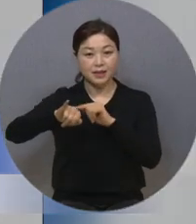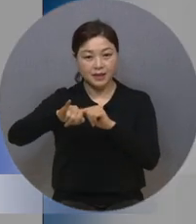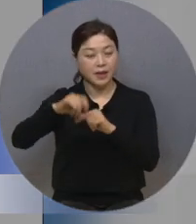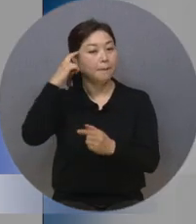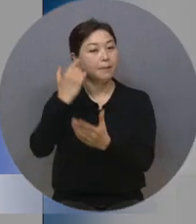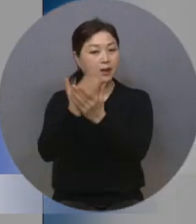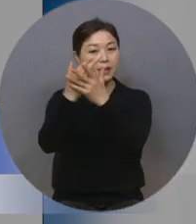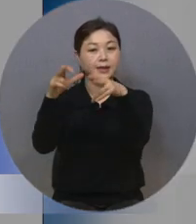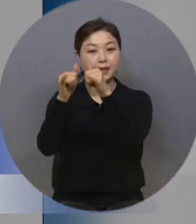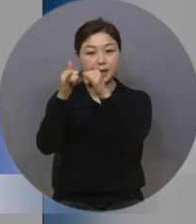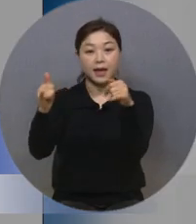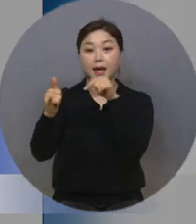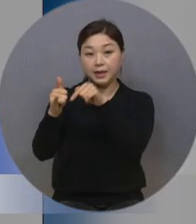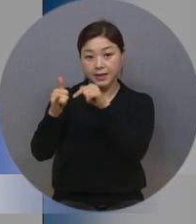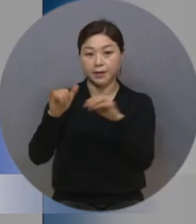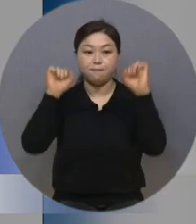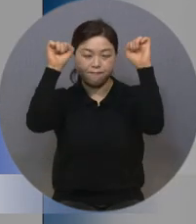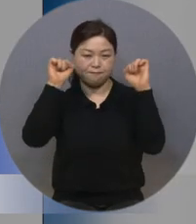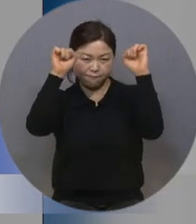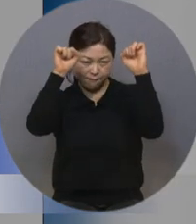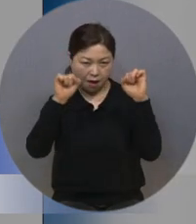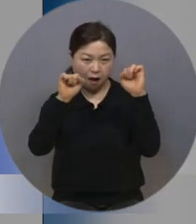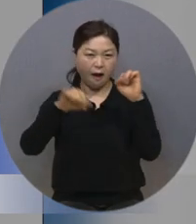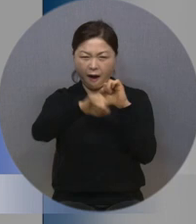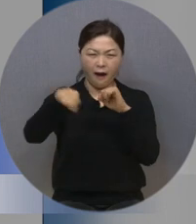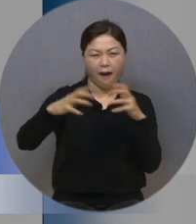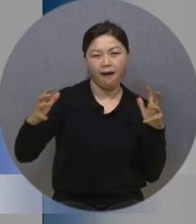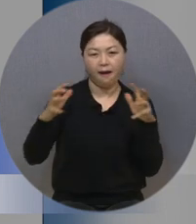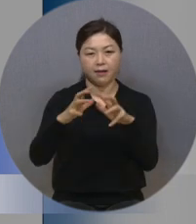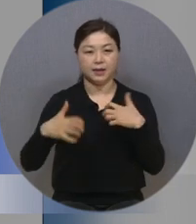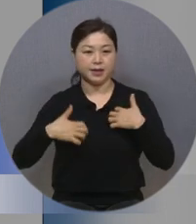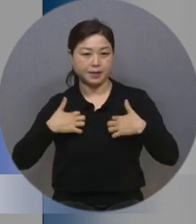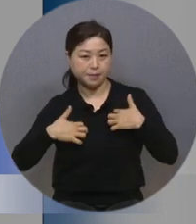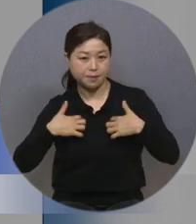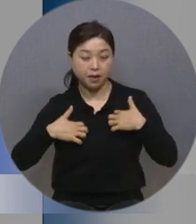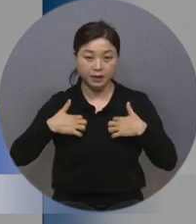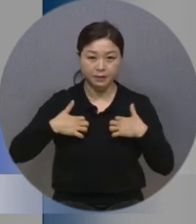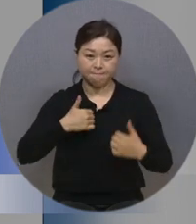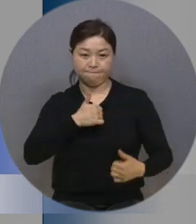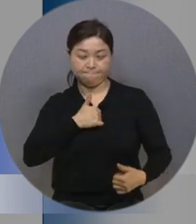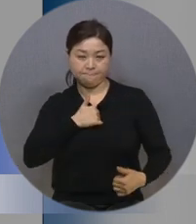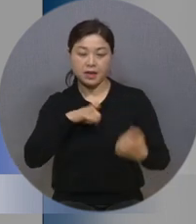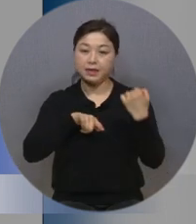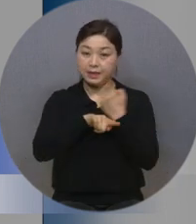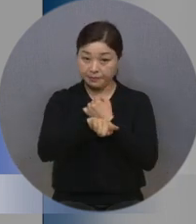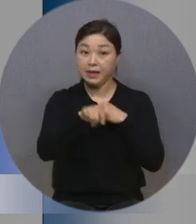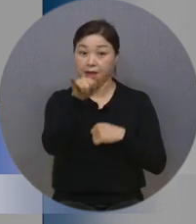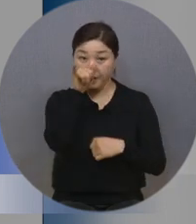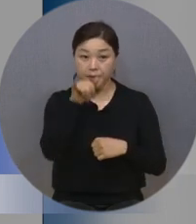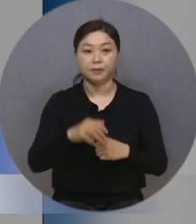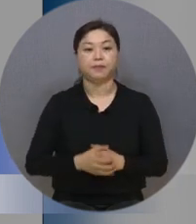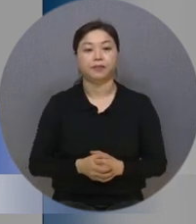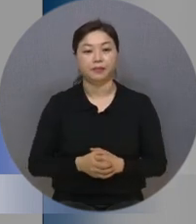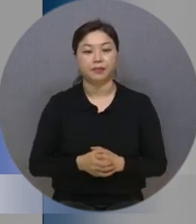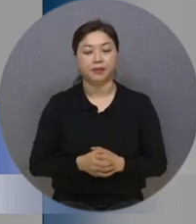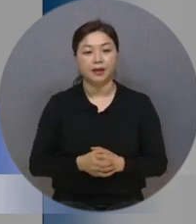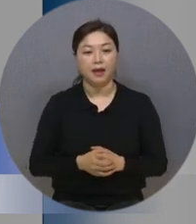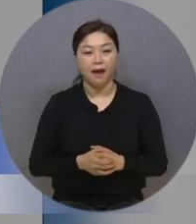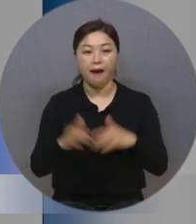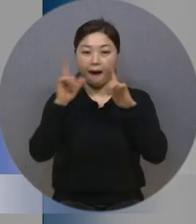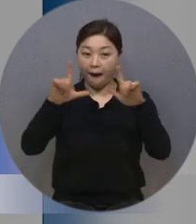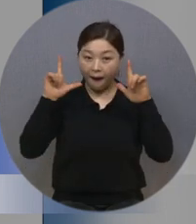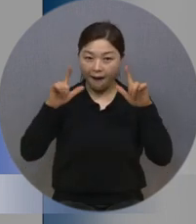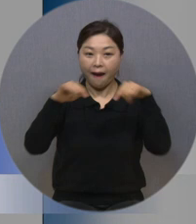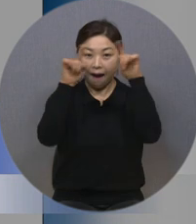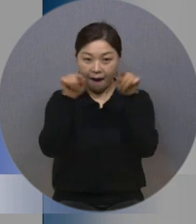발달장애 선수들이 스포츠로 하나되는 것에 대한 기쁨과 즐거움이 자긍심의 의미를 담고 있고 마스코트의